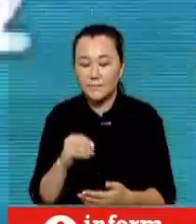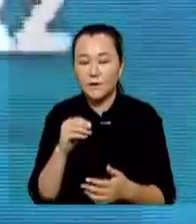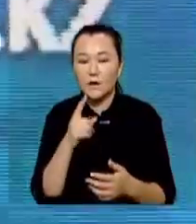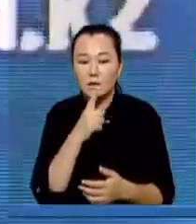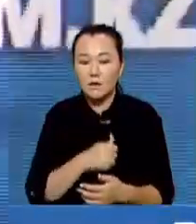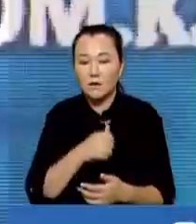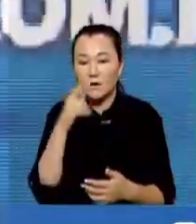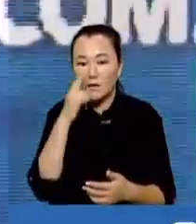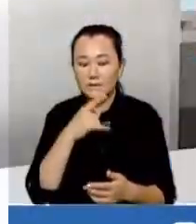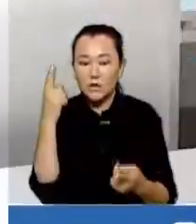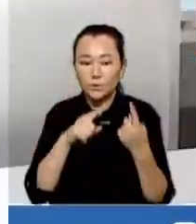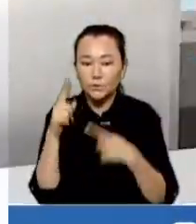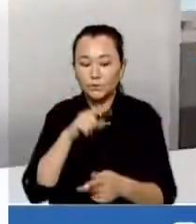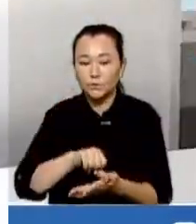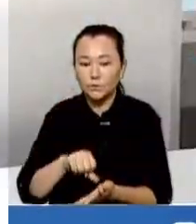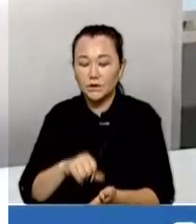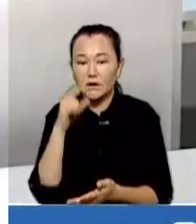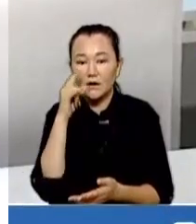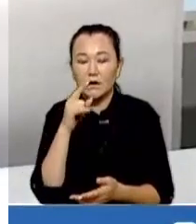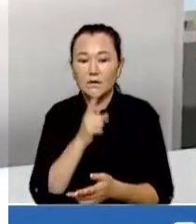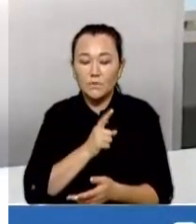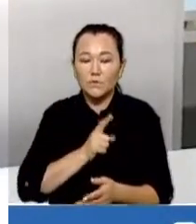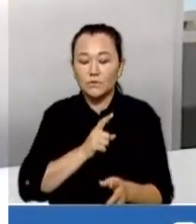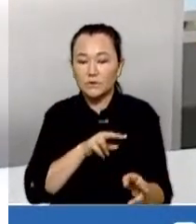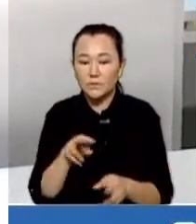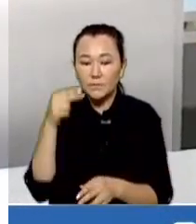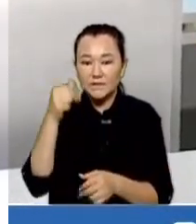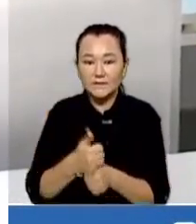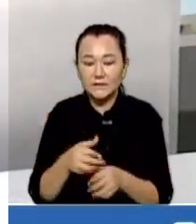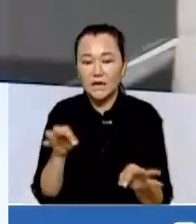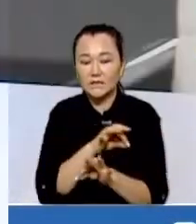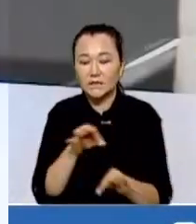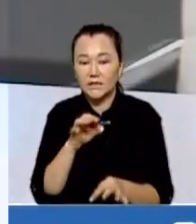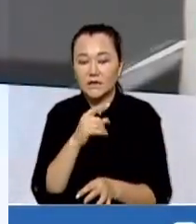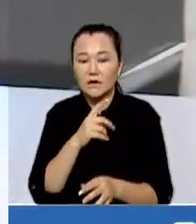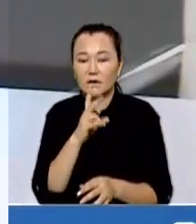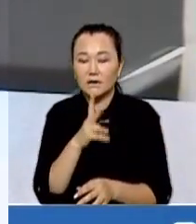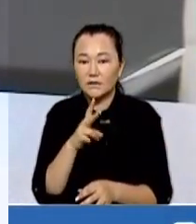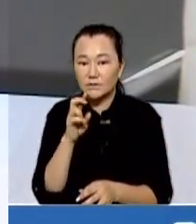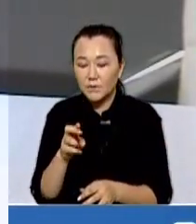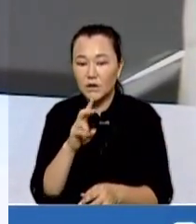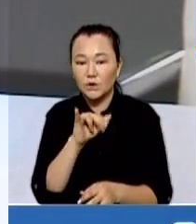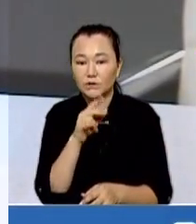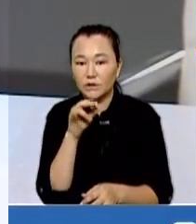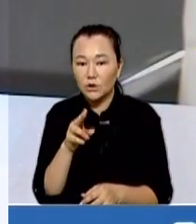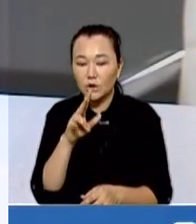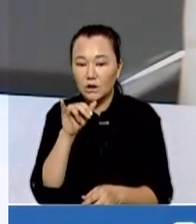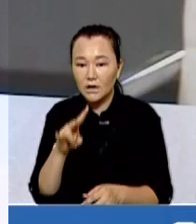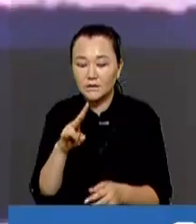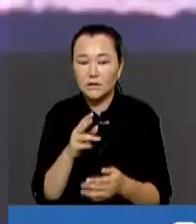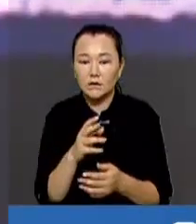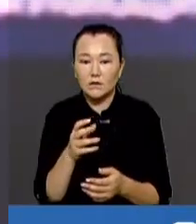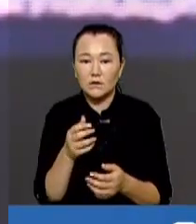әскери өнерпаздар қатарында мемлекеттік күзет қызметінің президенттік оркестрі, қарулы күштердің және ұлттық ұланның үлгілі қызметкерлері